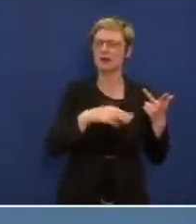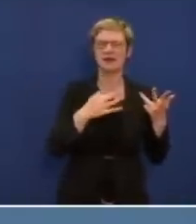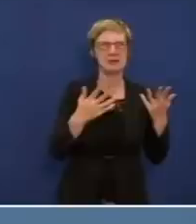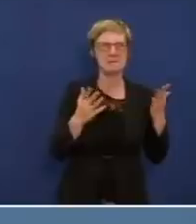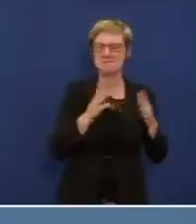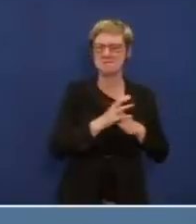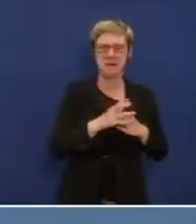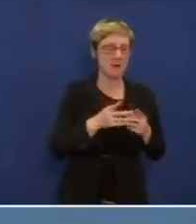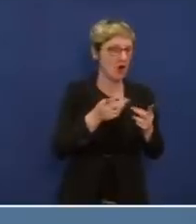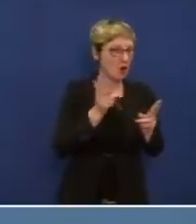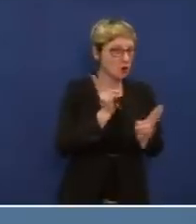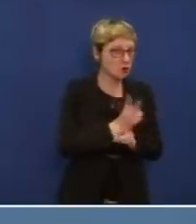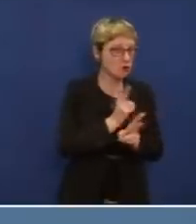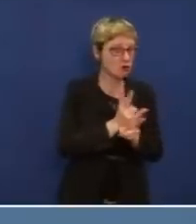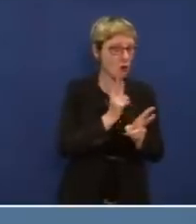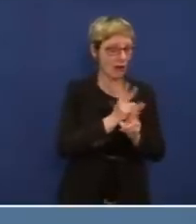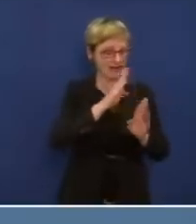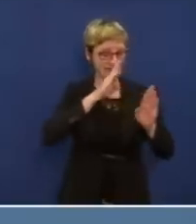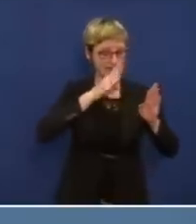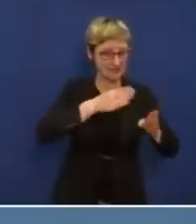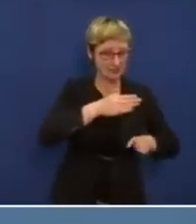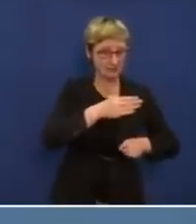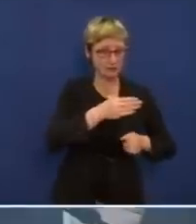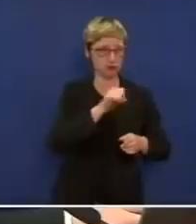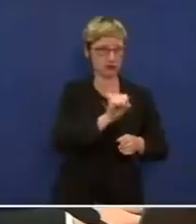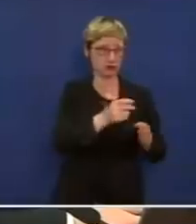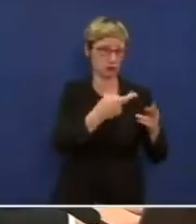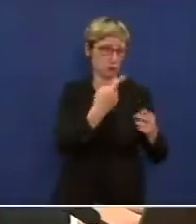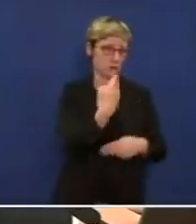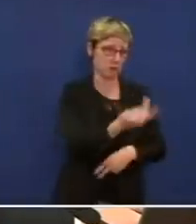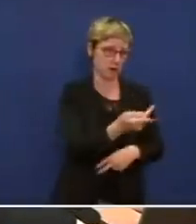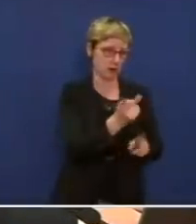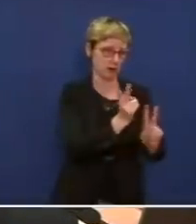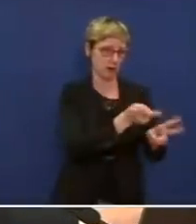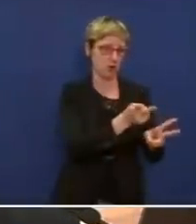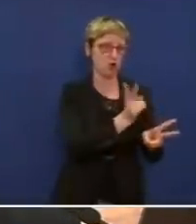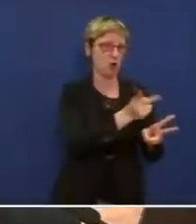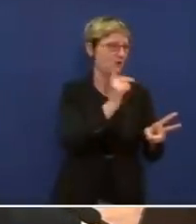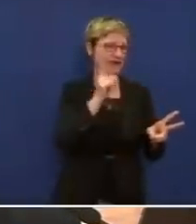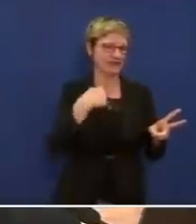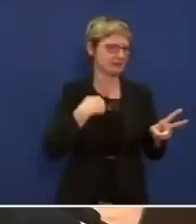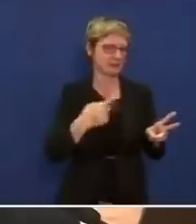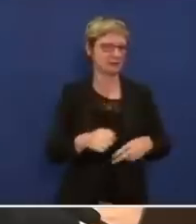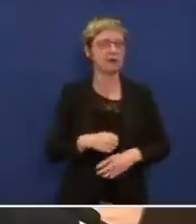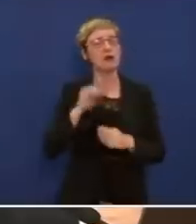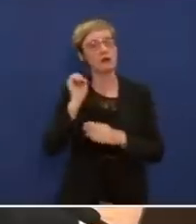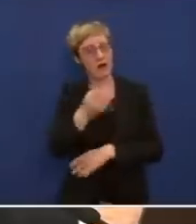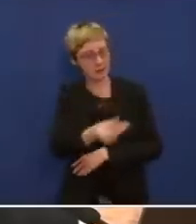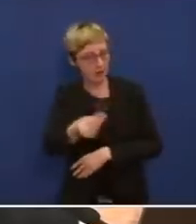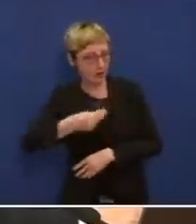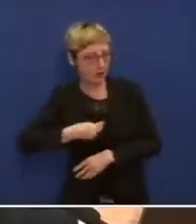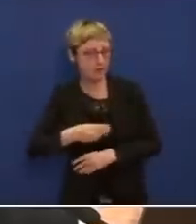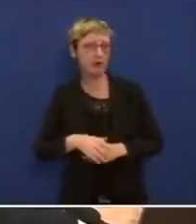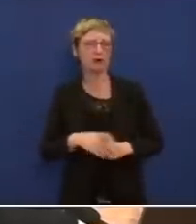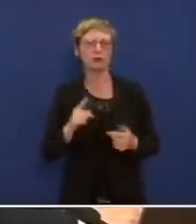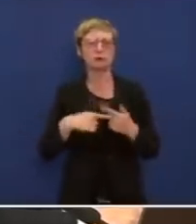noch auf sich den Intensivstationen befinden, das weiß ich nicht. Noch eine Nachfrage? Können Sie es nachliefern? Und Sie sprachen von der Entwicklung vielleicht ganz kurz. Wie